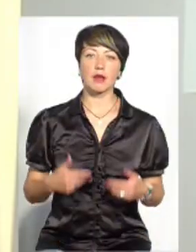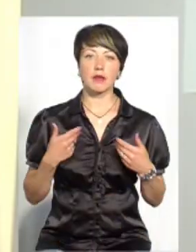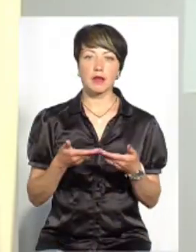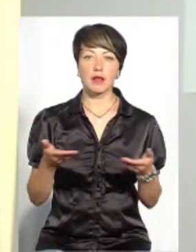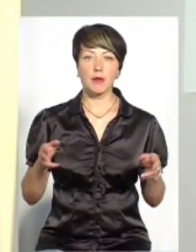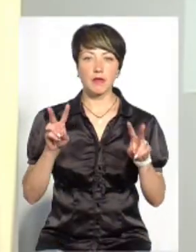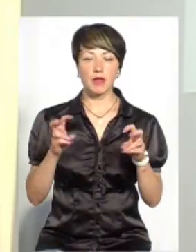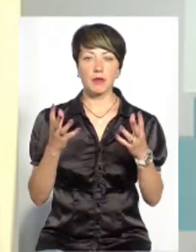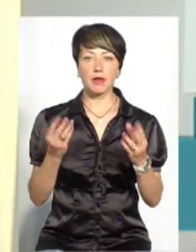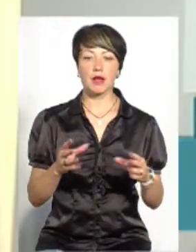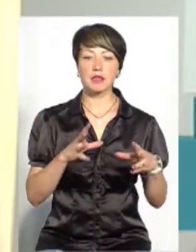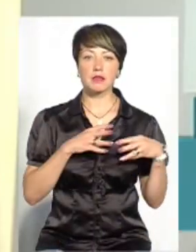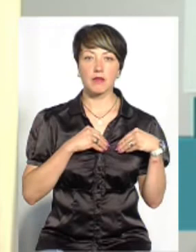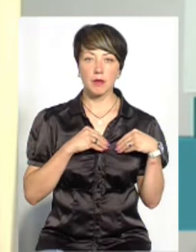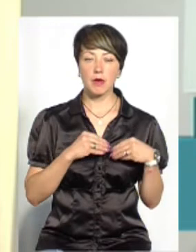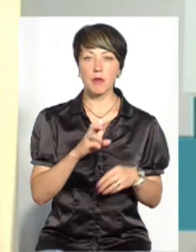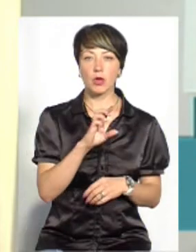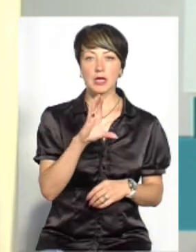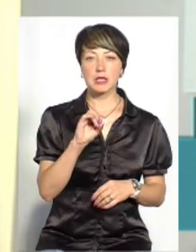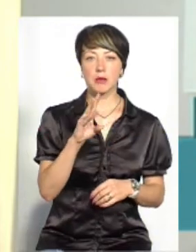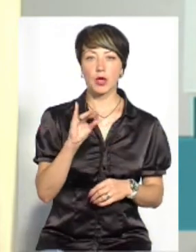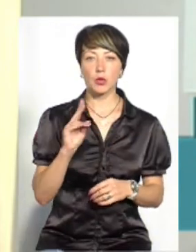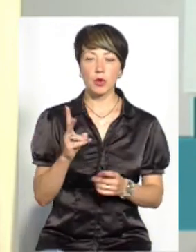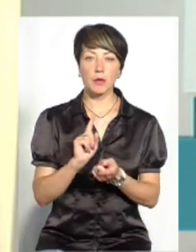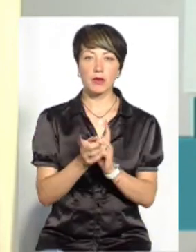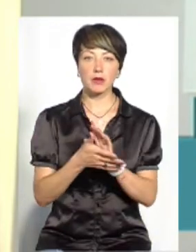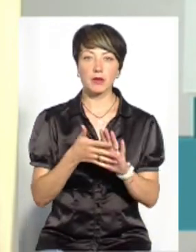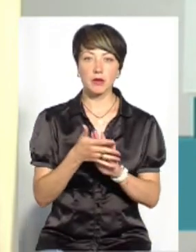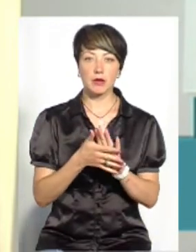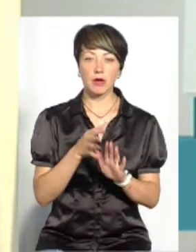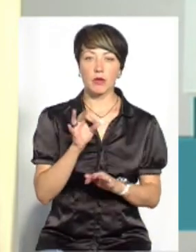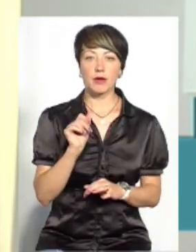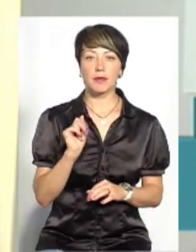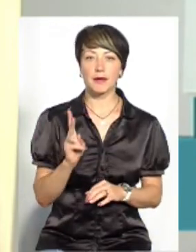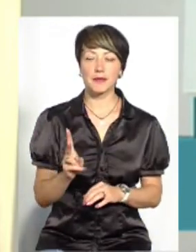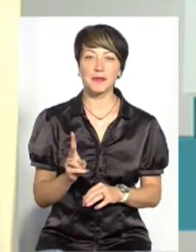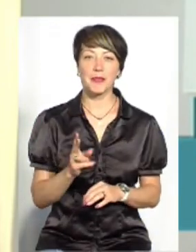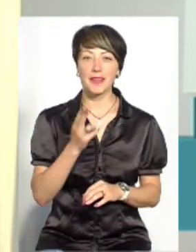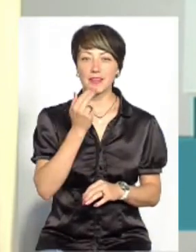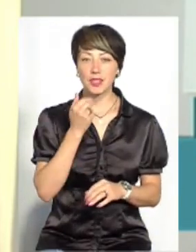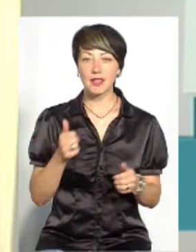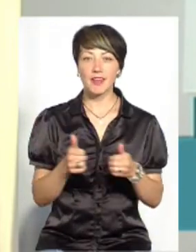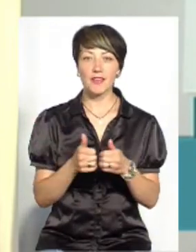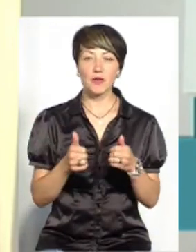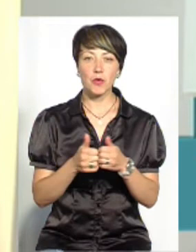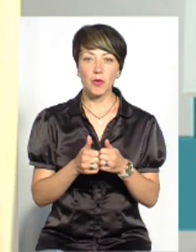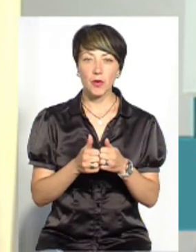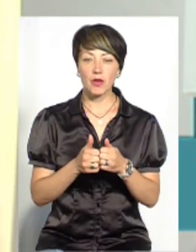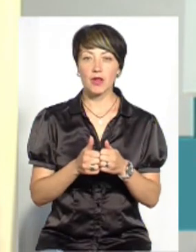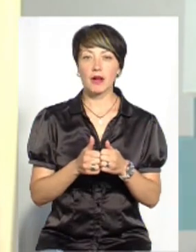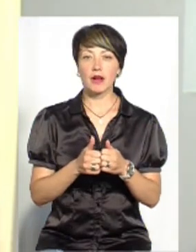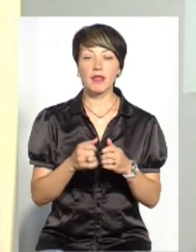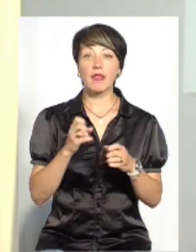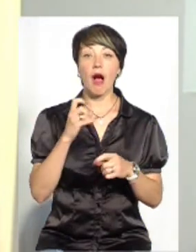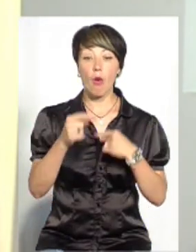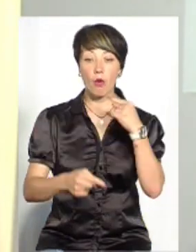Вітаємо в темі дня. З вами Богдан Семенюк. На жестову мову перекладає Оксана Рибак. У червні на колесі огляду у